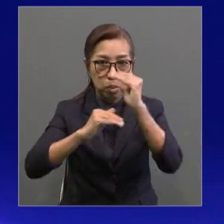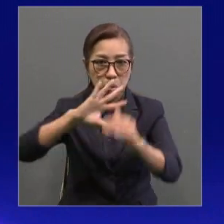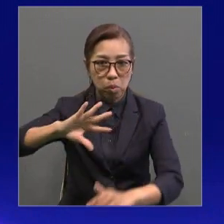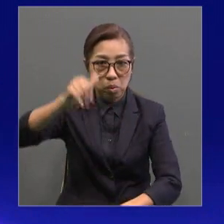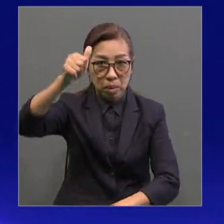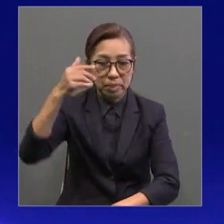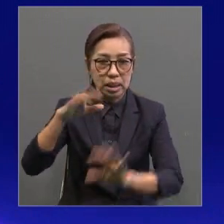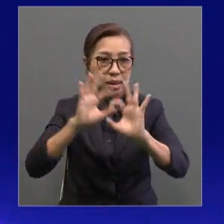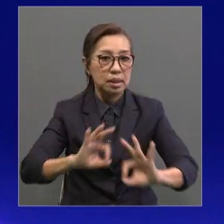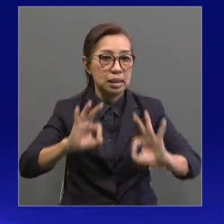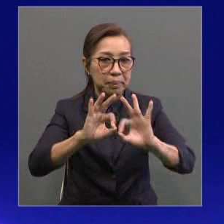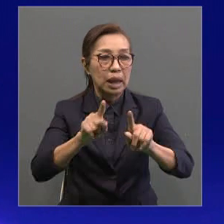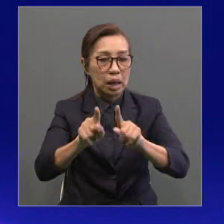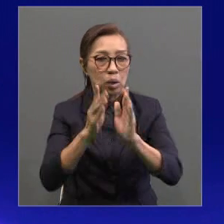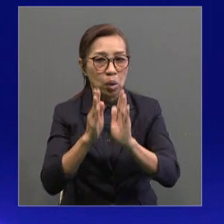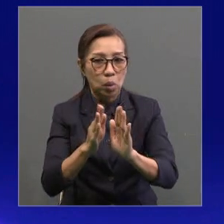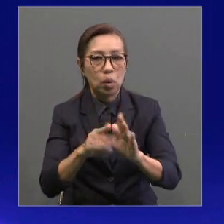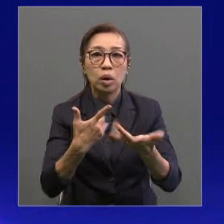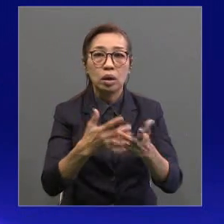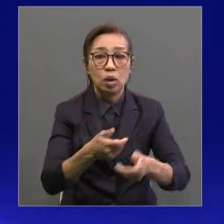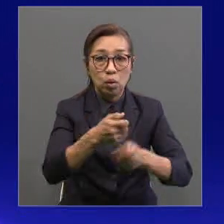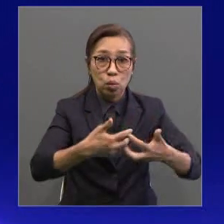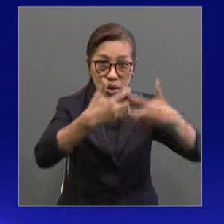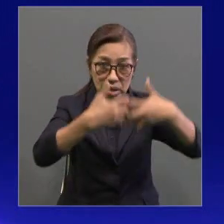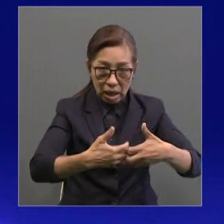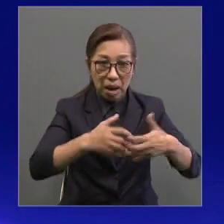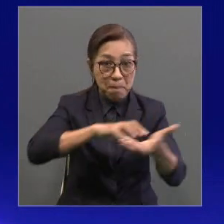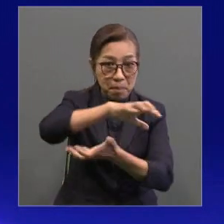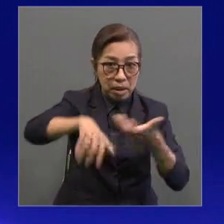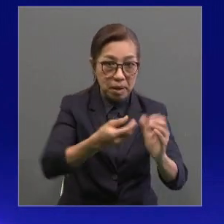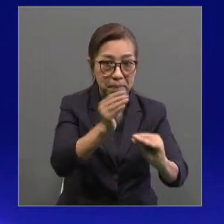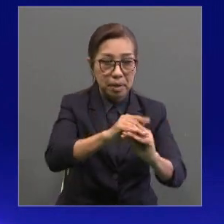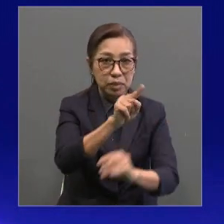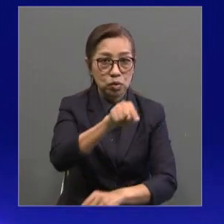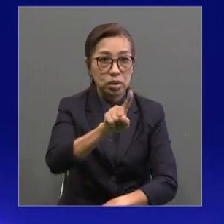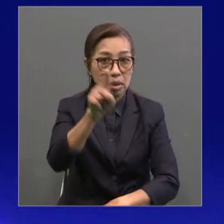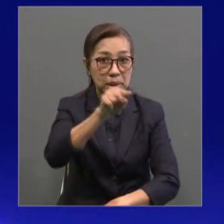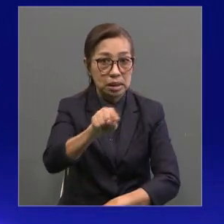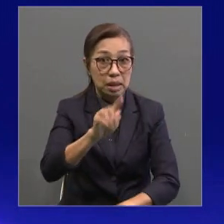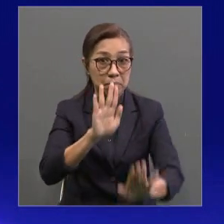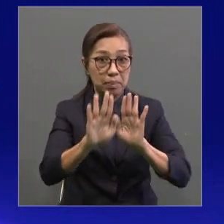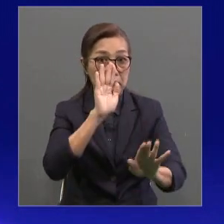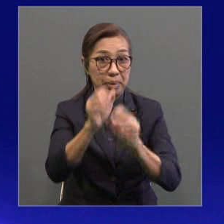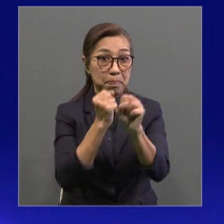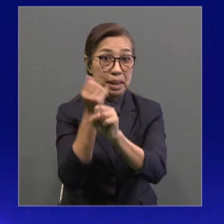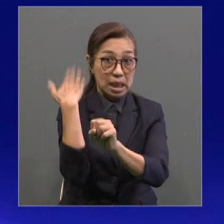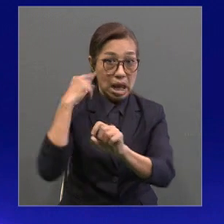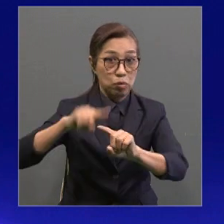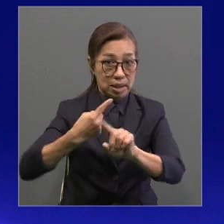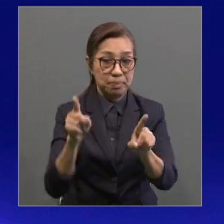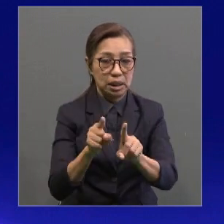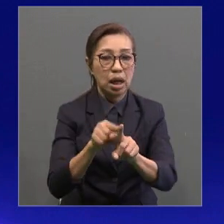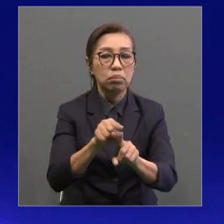พาะด้านอุปทานดัชนีผลผลิตภาคอุตสาหกรรมขยายตัวร้อยละ 1.1 เมื่อเทียบกับเดือนเดียวกันของปีก่อนตาม